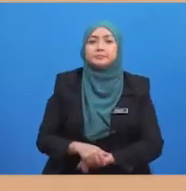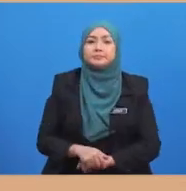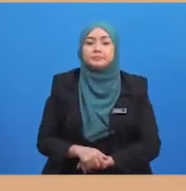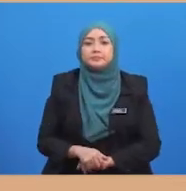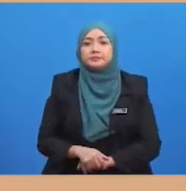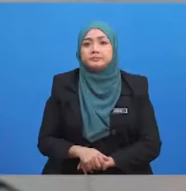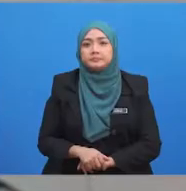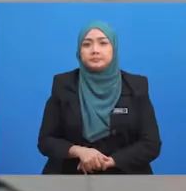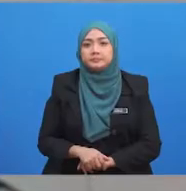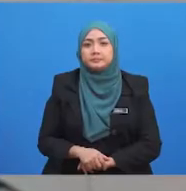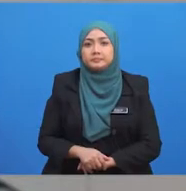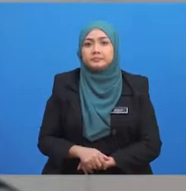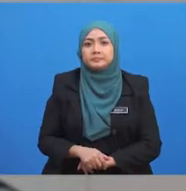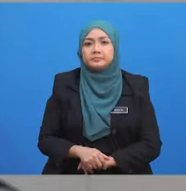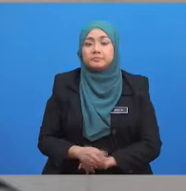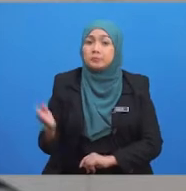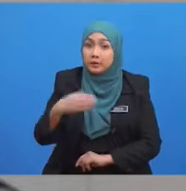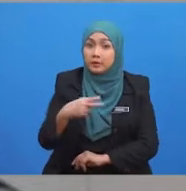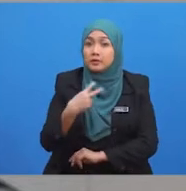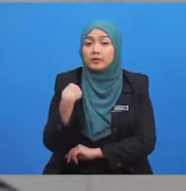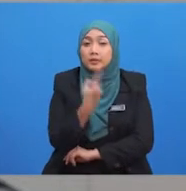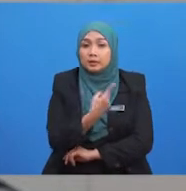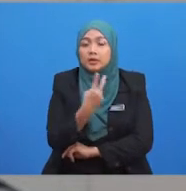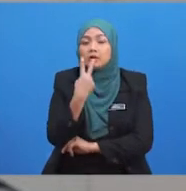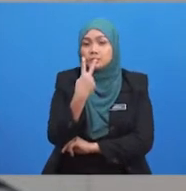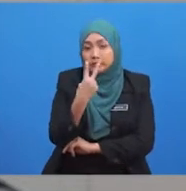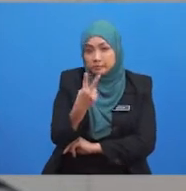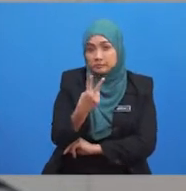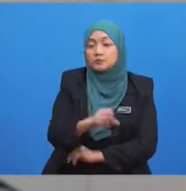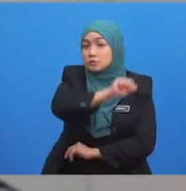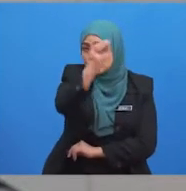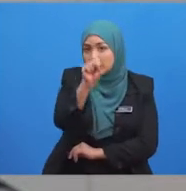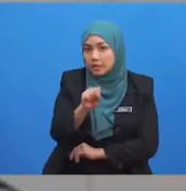Perspex. Bagus. Mari kita cuba lagi soalan yang lain.